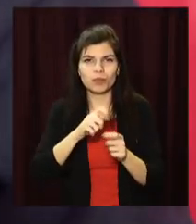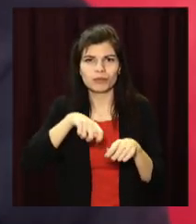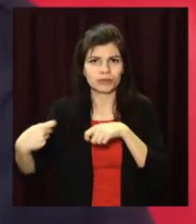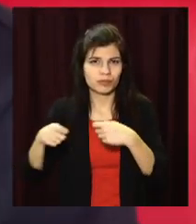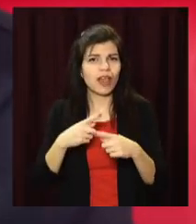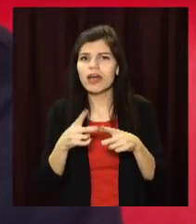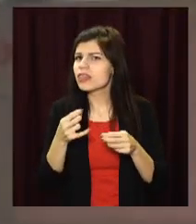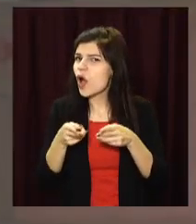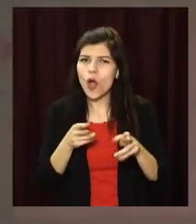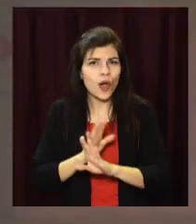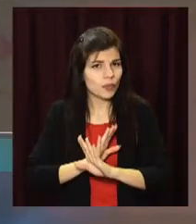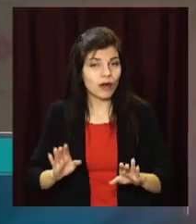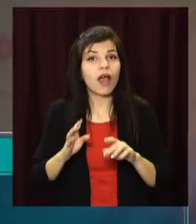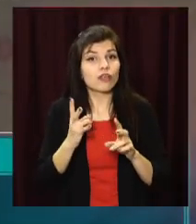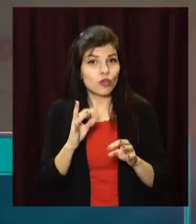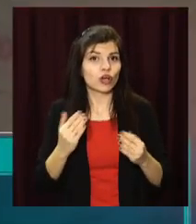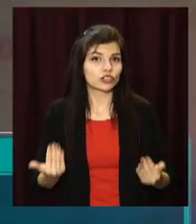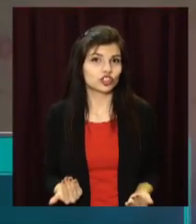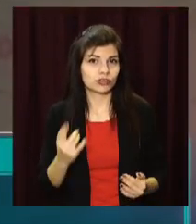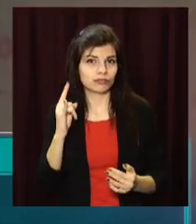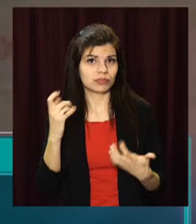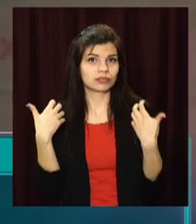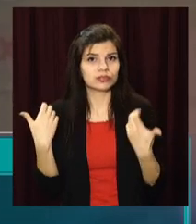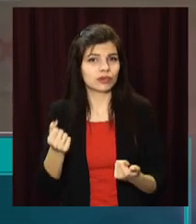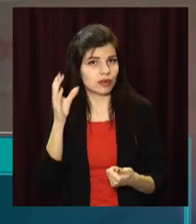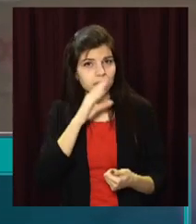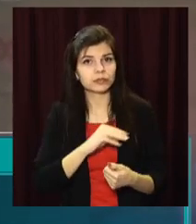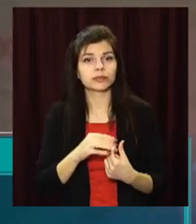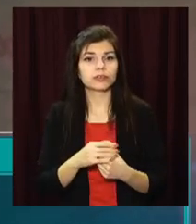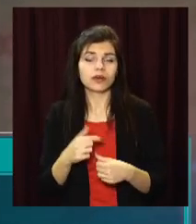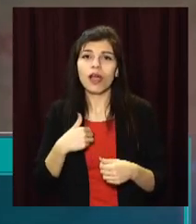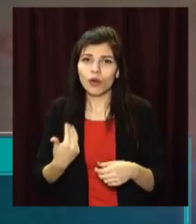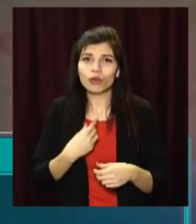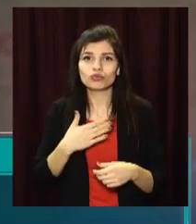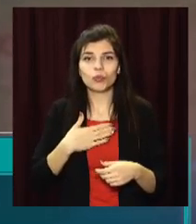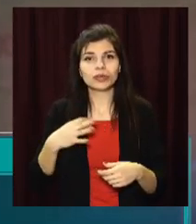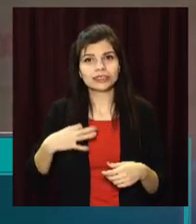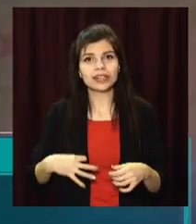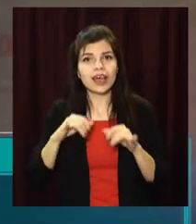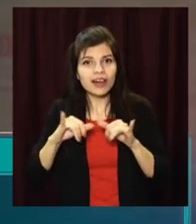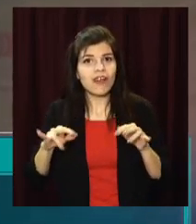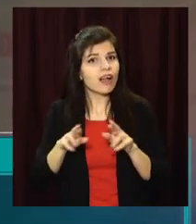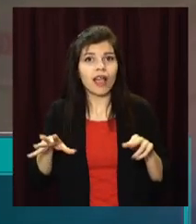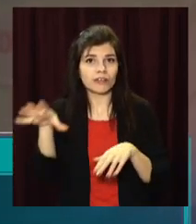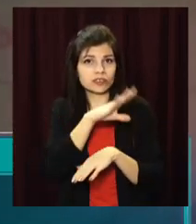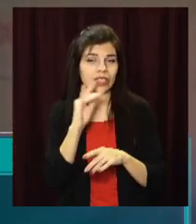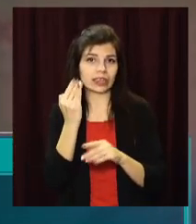врятує маленьке життя. Я хочу, щоб мій синочок розвивався, як і всі інші діти.